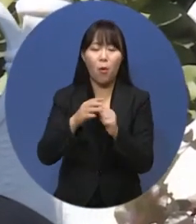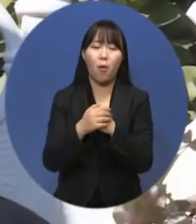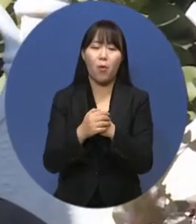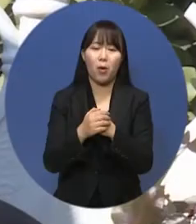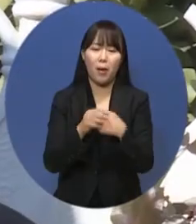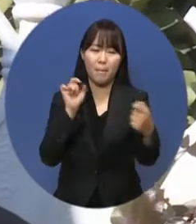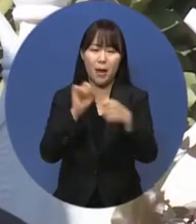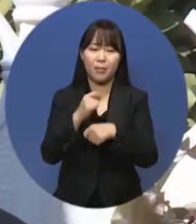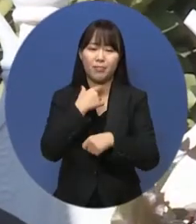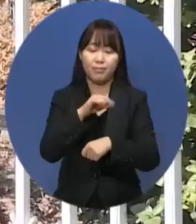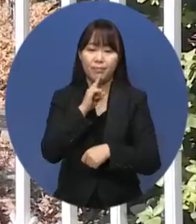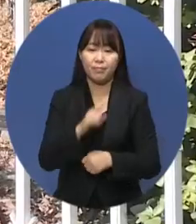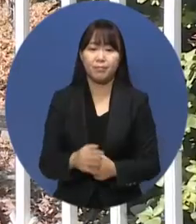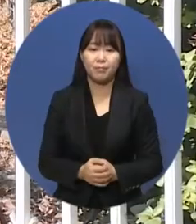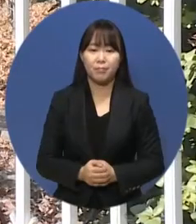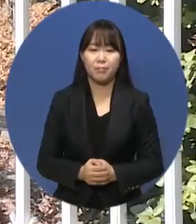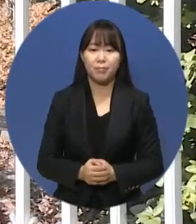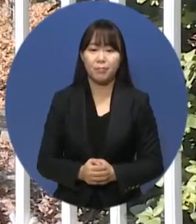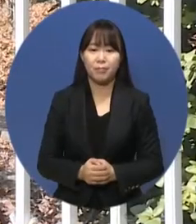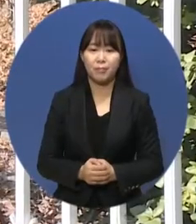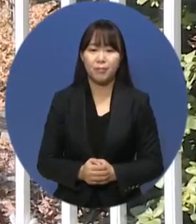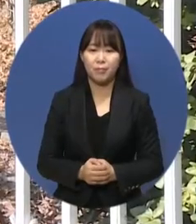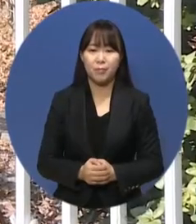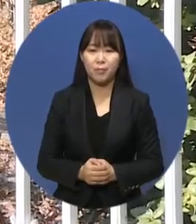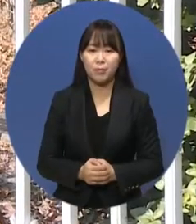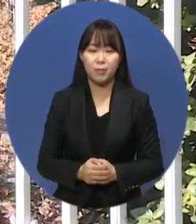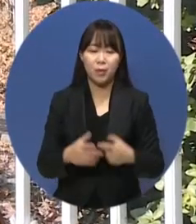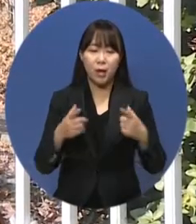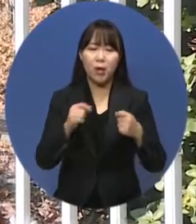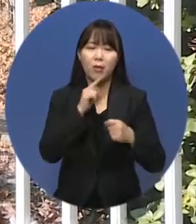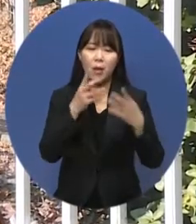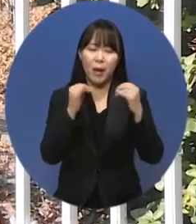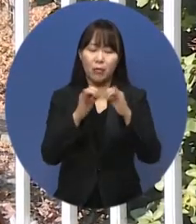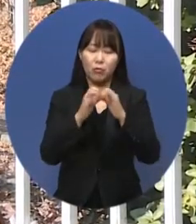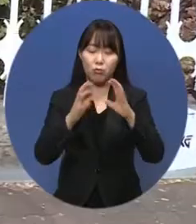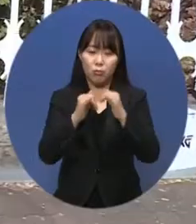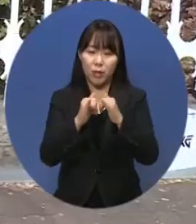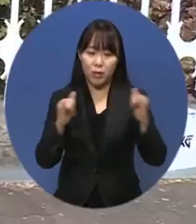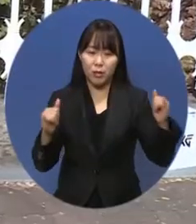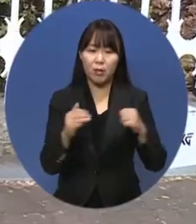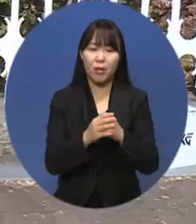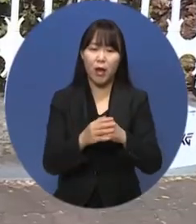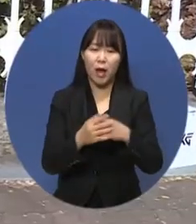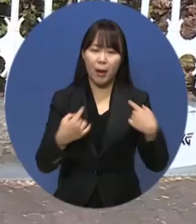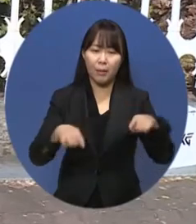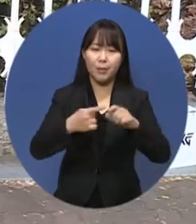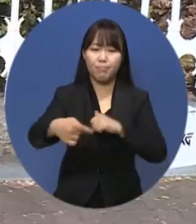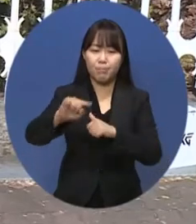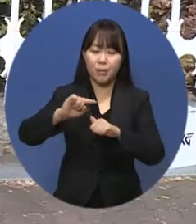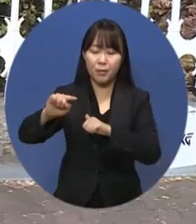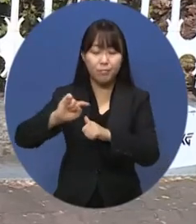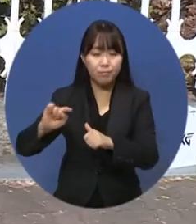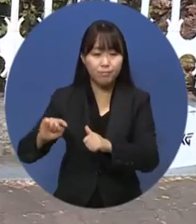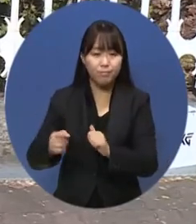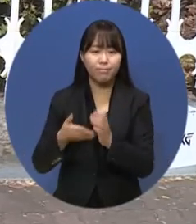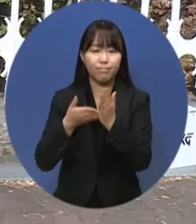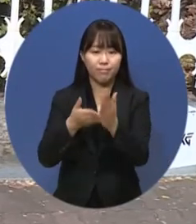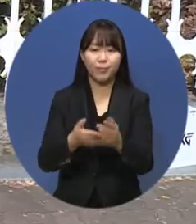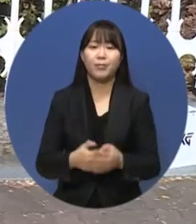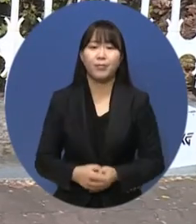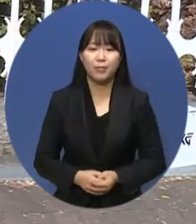뜻을 전달했습니다 이를 통해 많은 국민들이 정원의 함께 동참해 줄 것을 동료